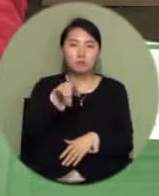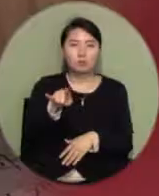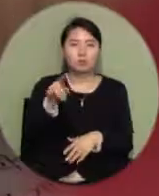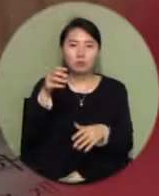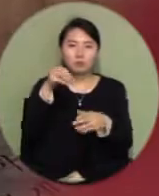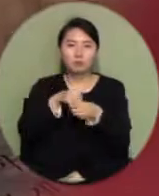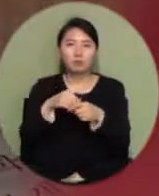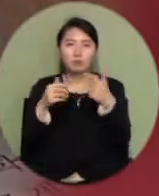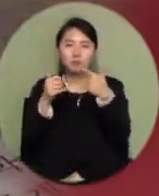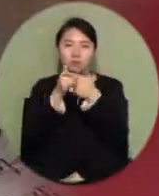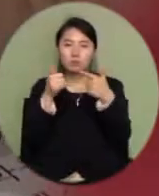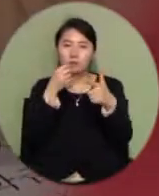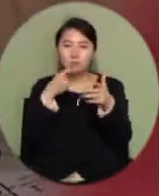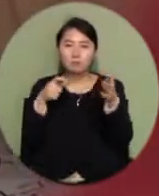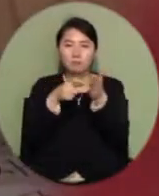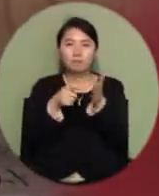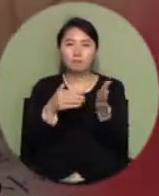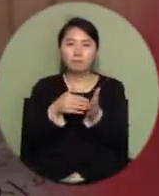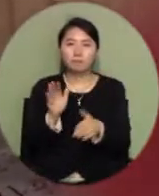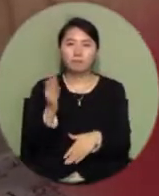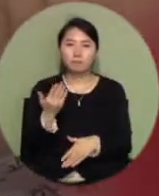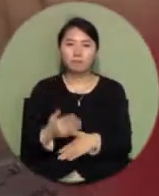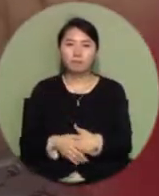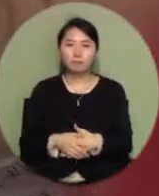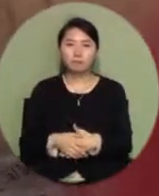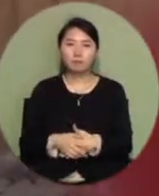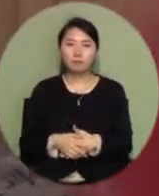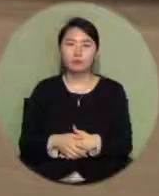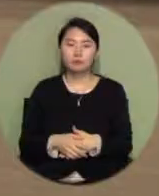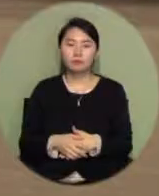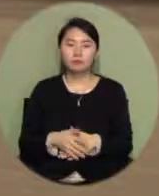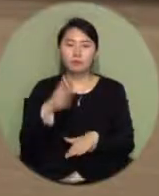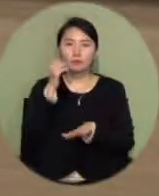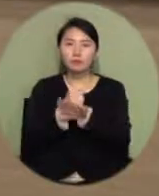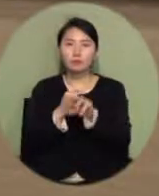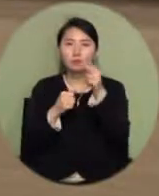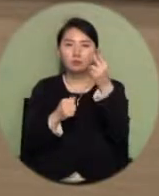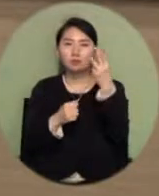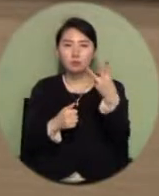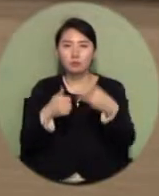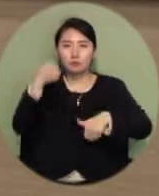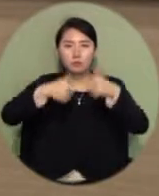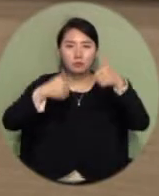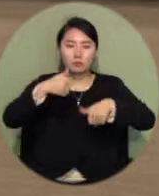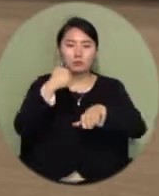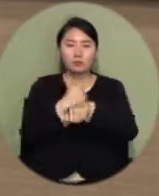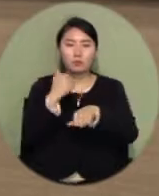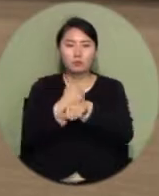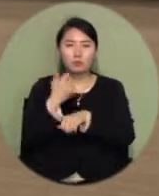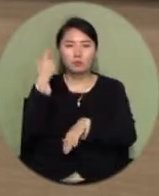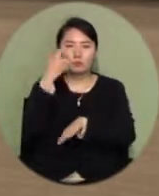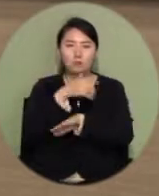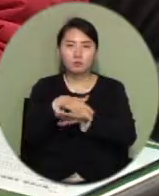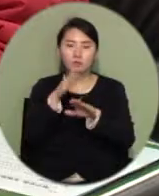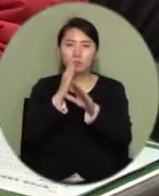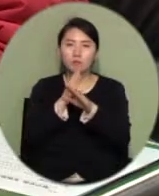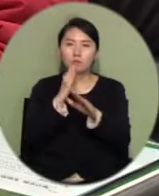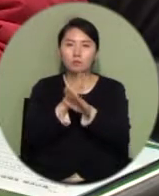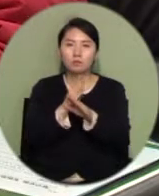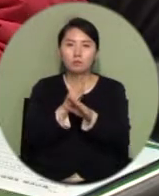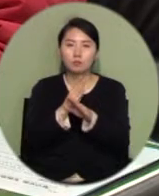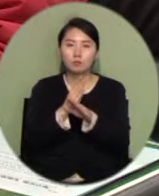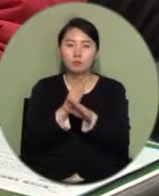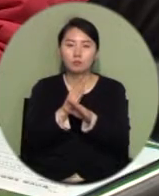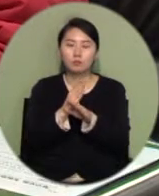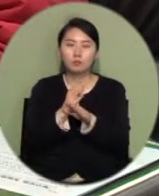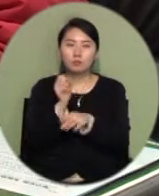포함한 6명이 예비후보로 등록했습니다. 최종 2, 3명이 경선을 치를 것으로 예상되는 가운데